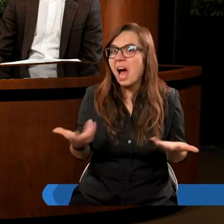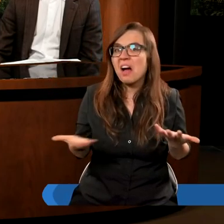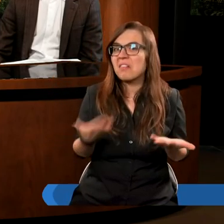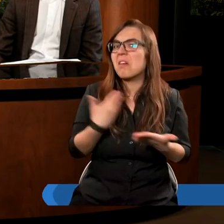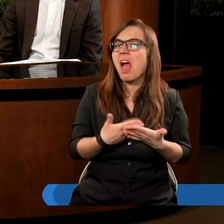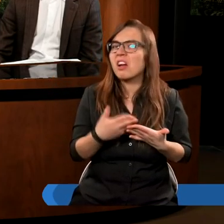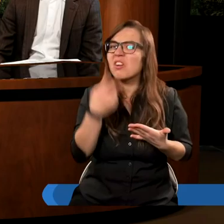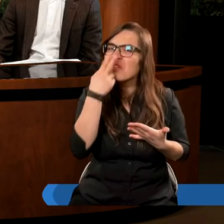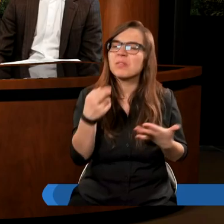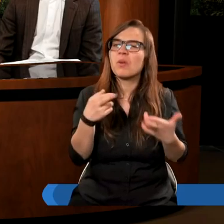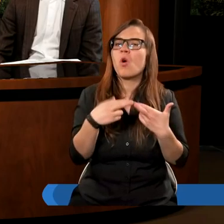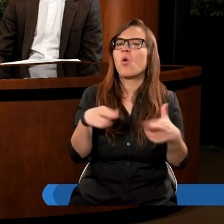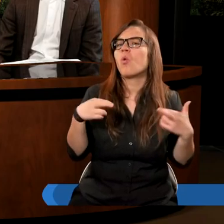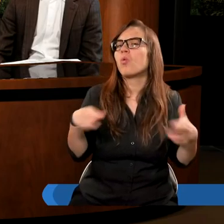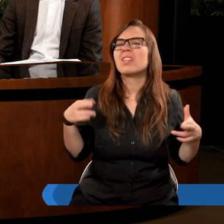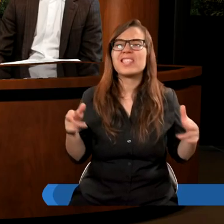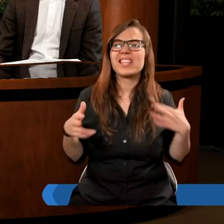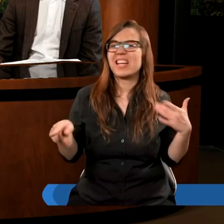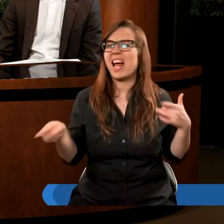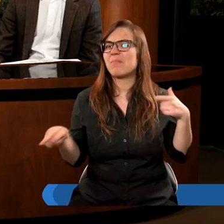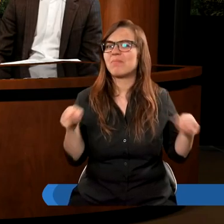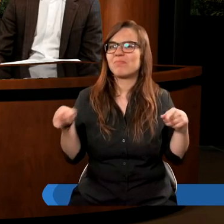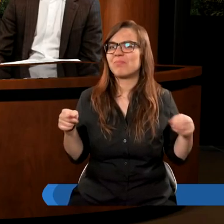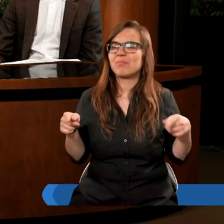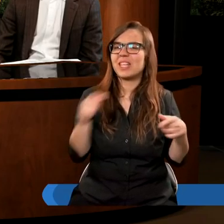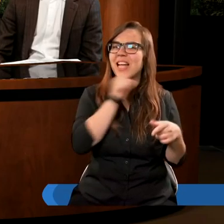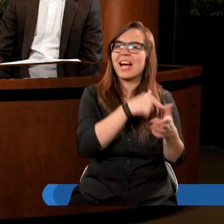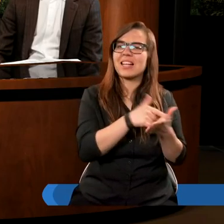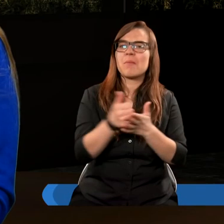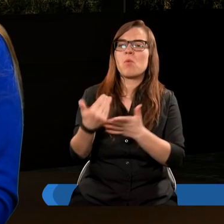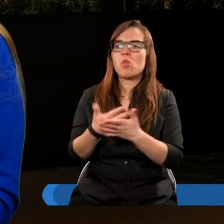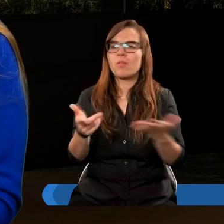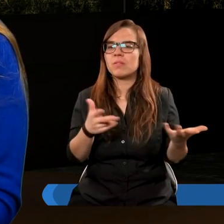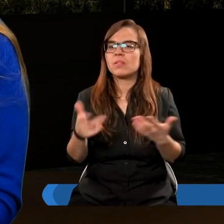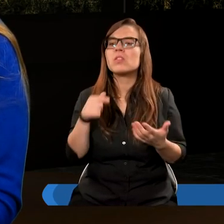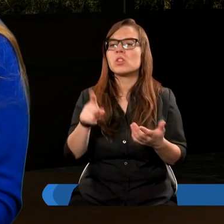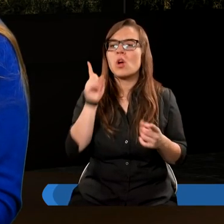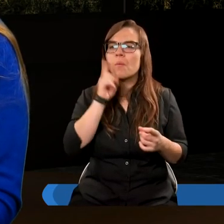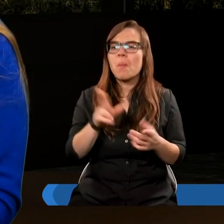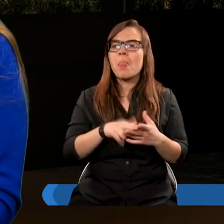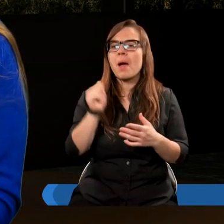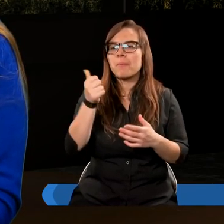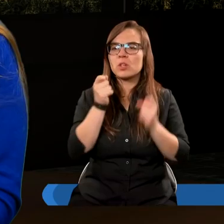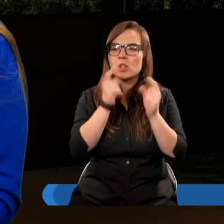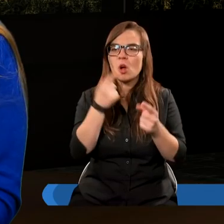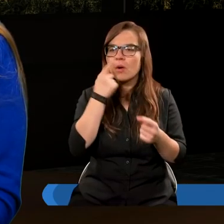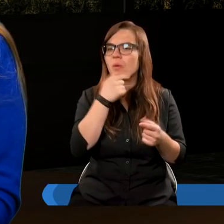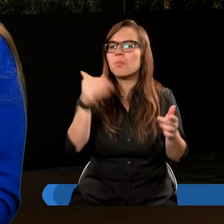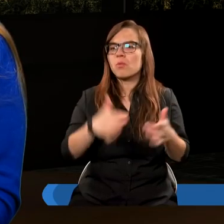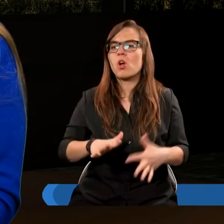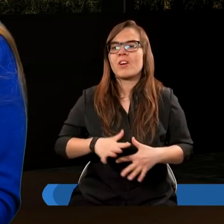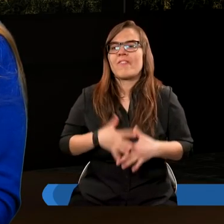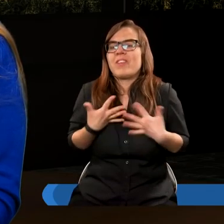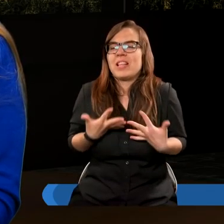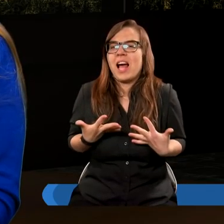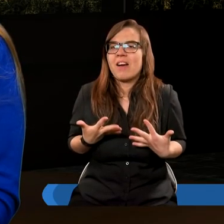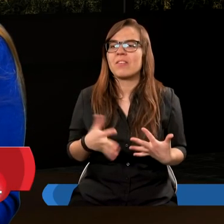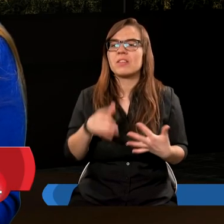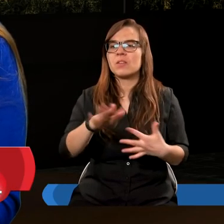dlaczego widzimy taką rozbieżność w ukazaniu zachowania Boga? To prawda, na pierwszy rzut oka może się wydawać, że